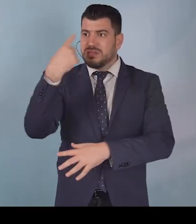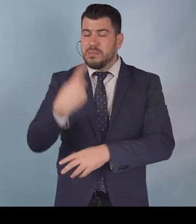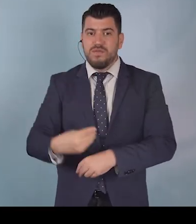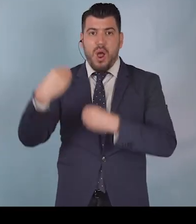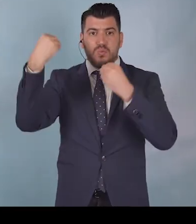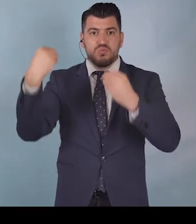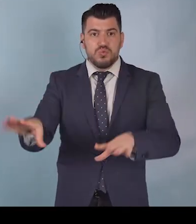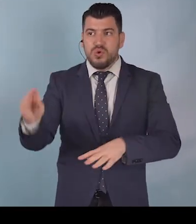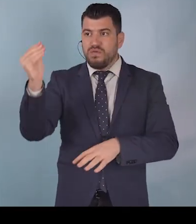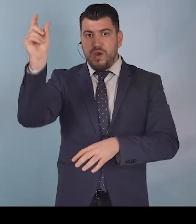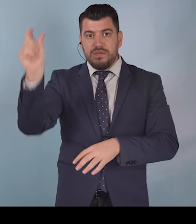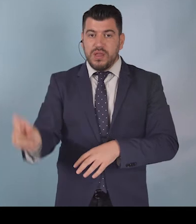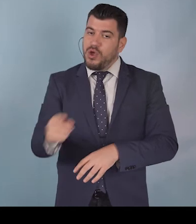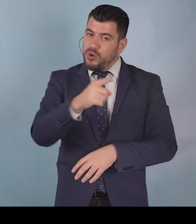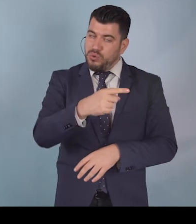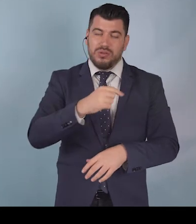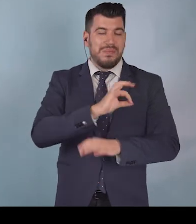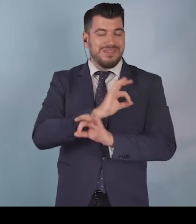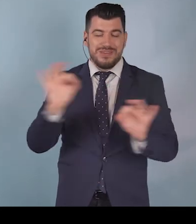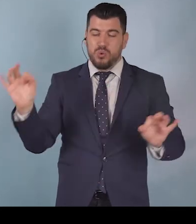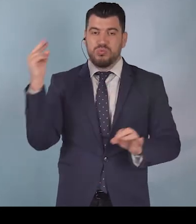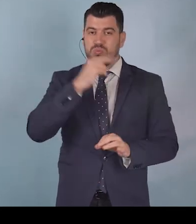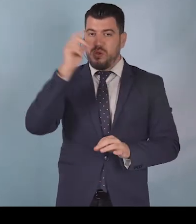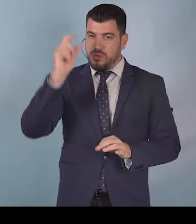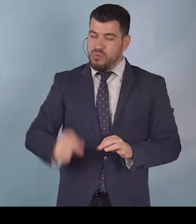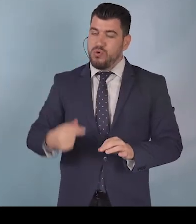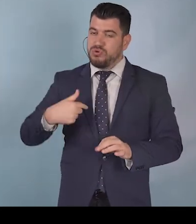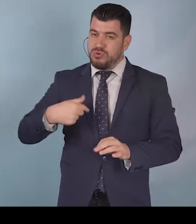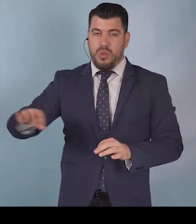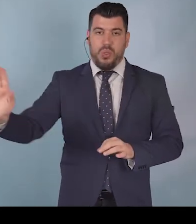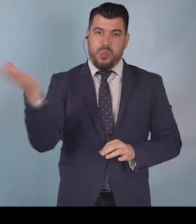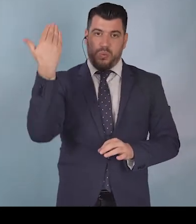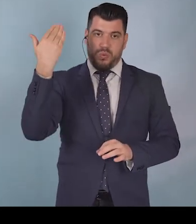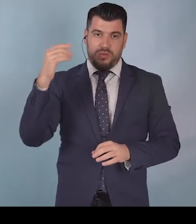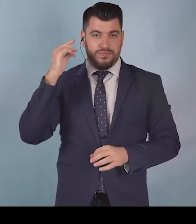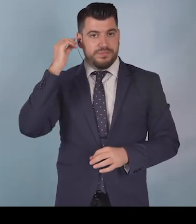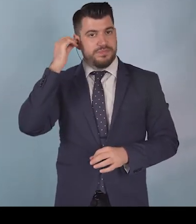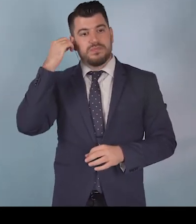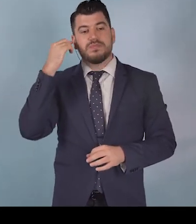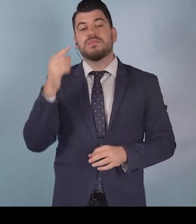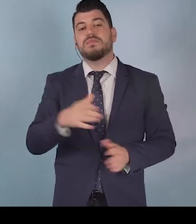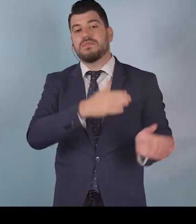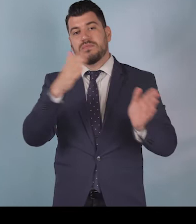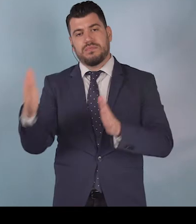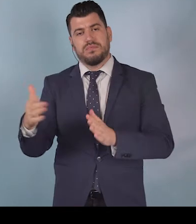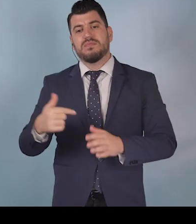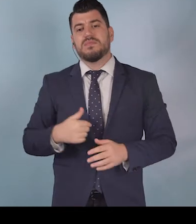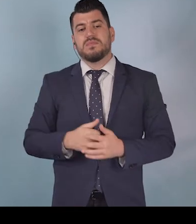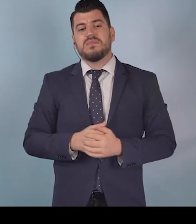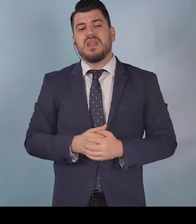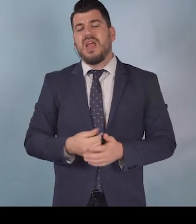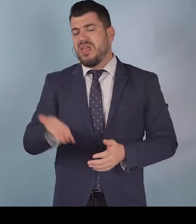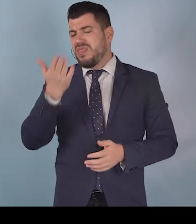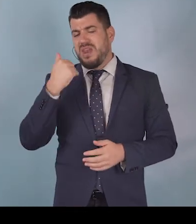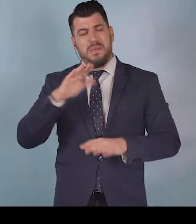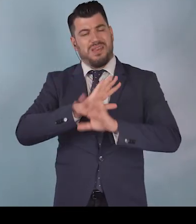Πρωθυπουργό, εφόσον εκδηλωθούν τέτοιου είδους πρακτικές ή λεκτικές, θα έλεγε κανείς,